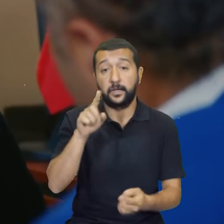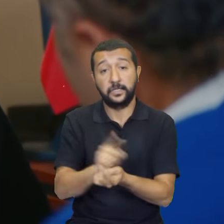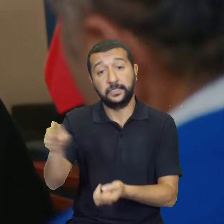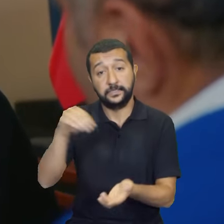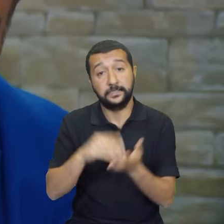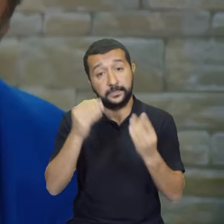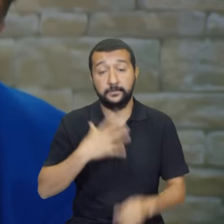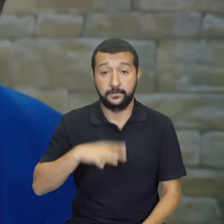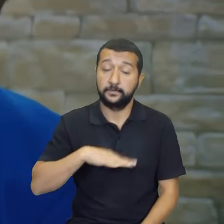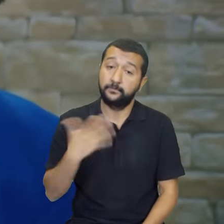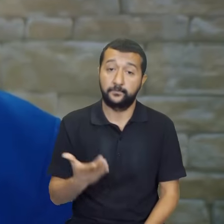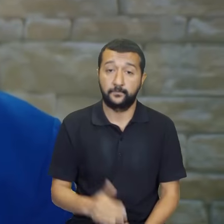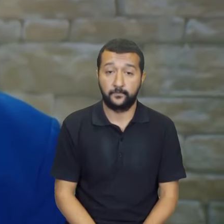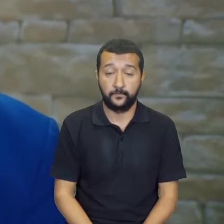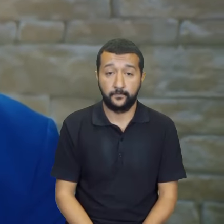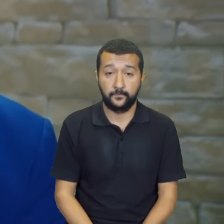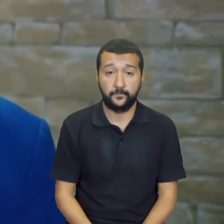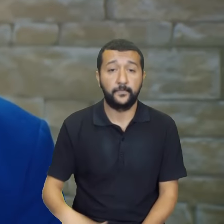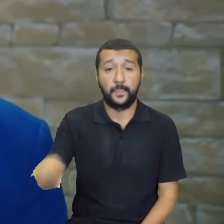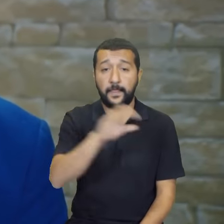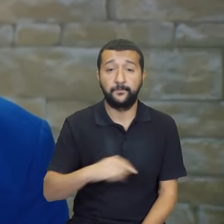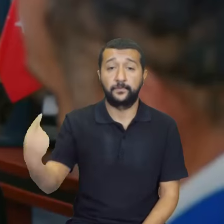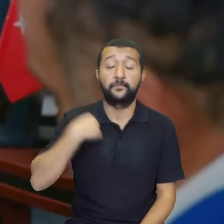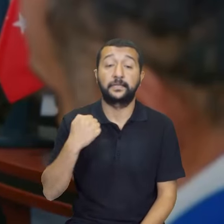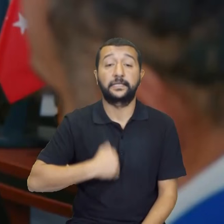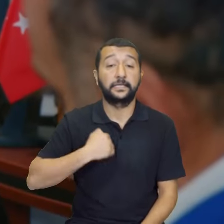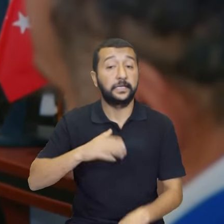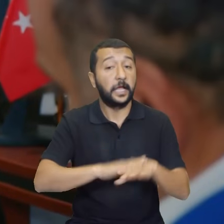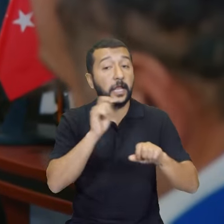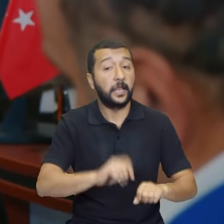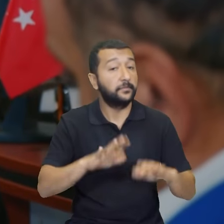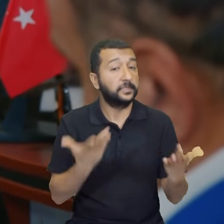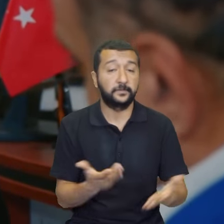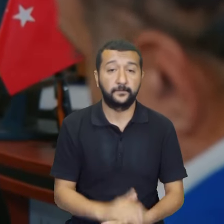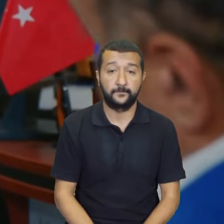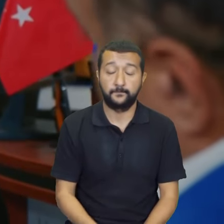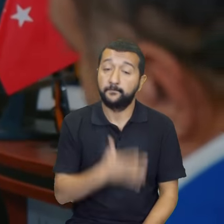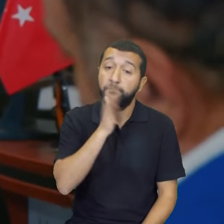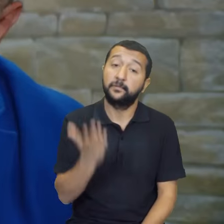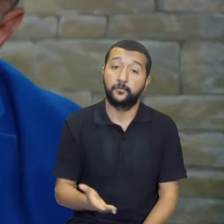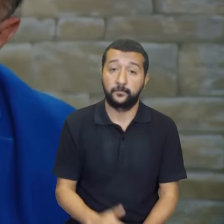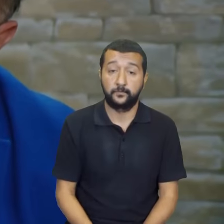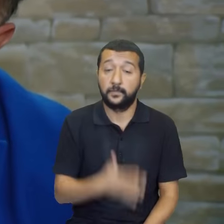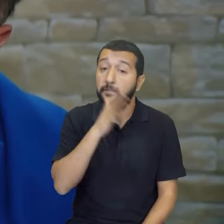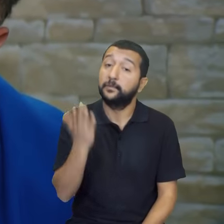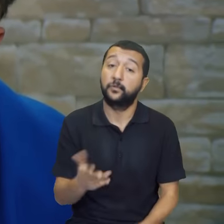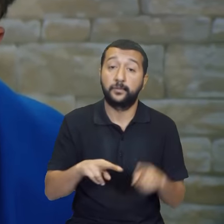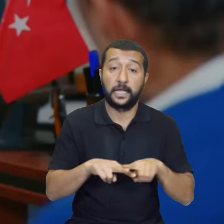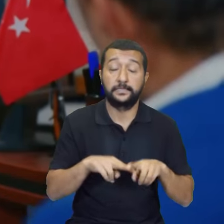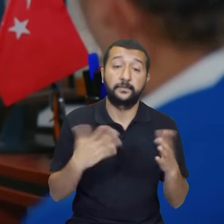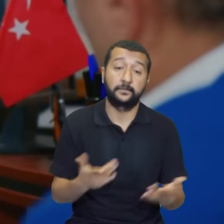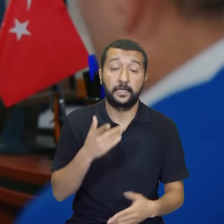da isteyebilirim ha? Hepsi bana kızgın. Ne yapacağız peki ya? Bilmiyorum, bilmiyorum